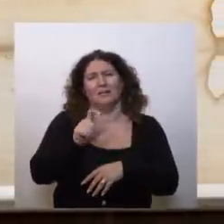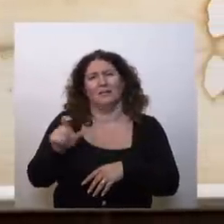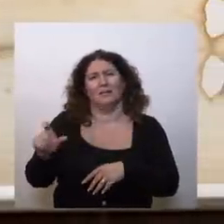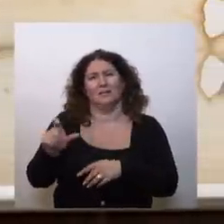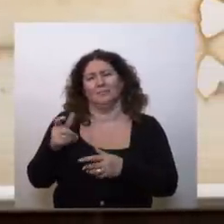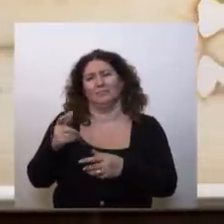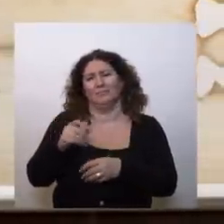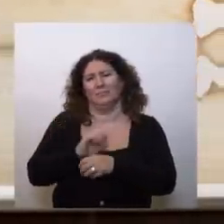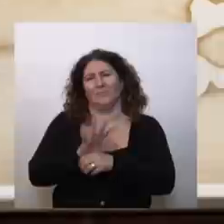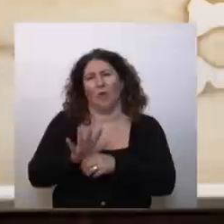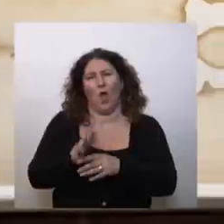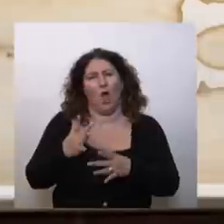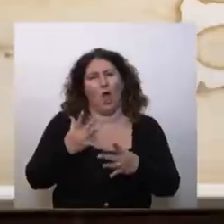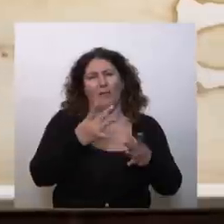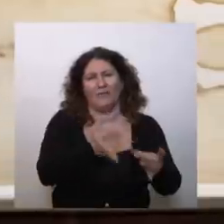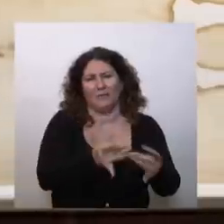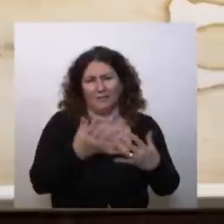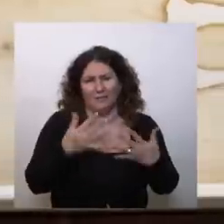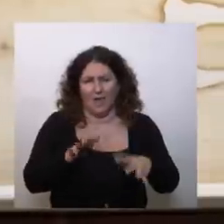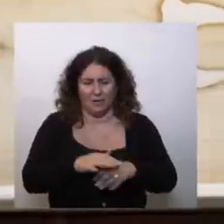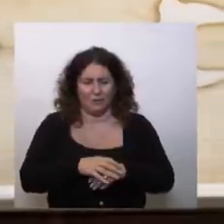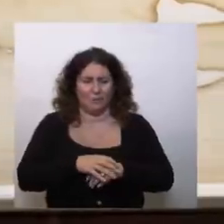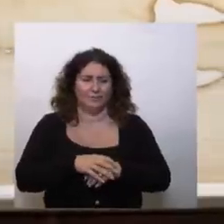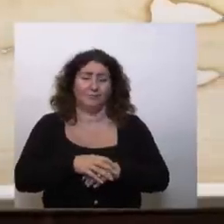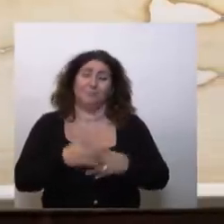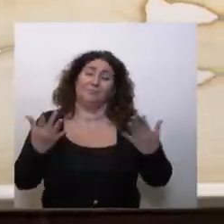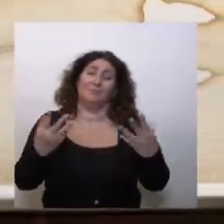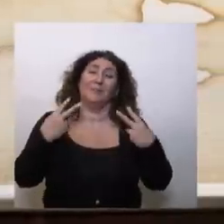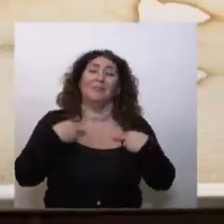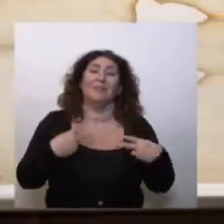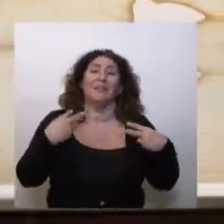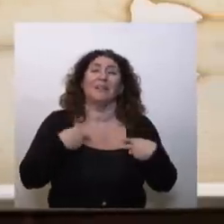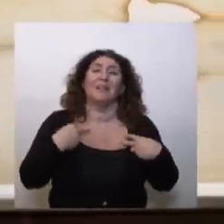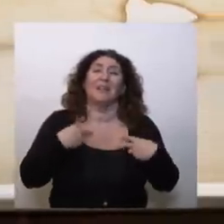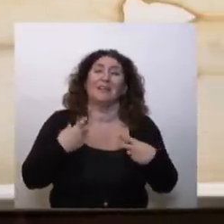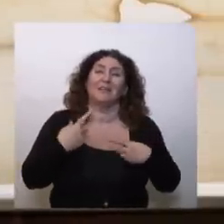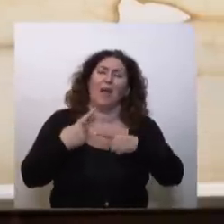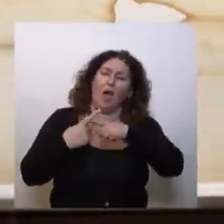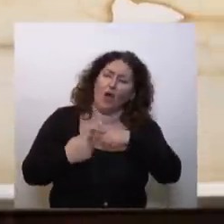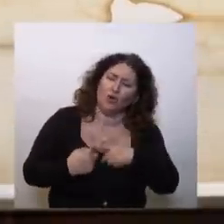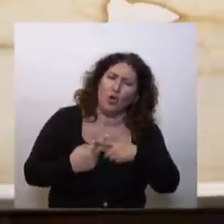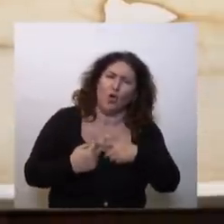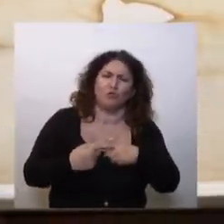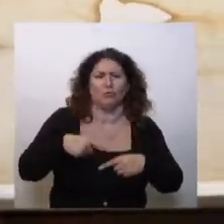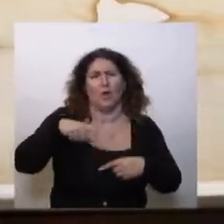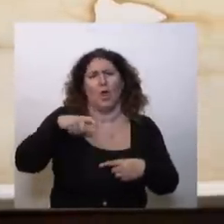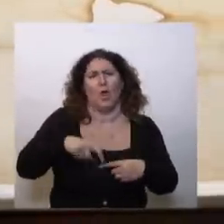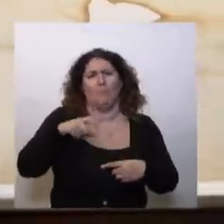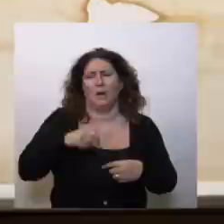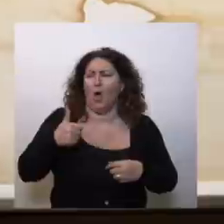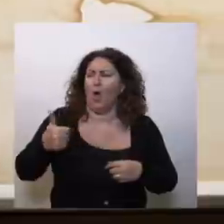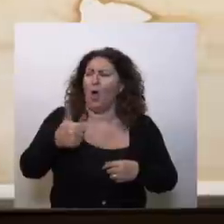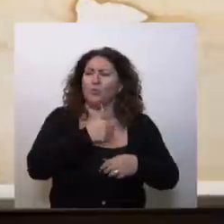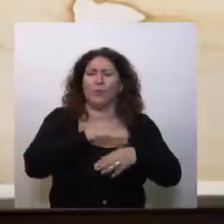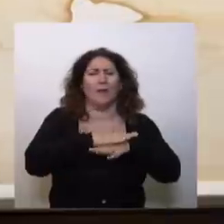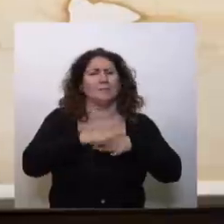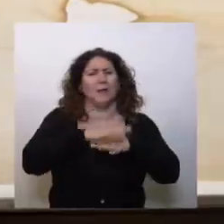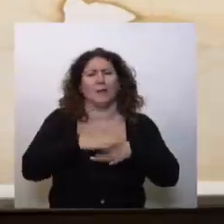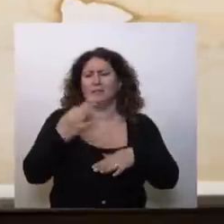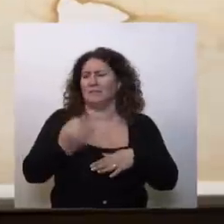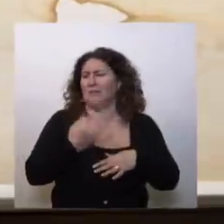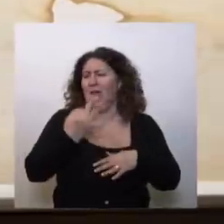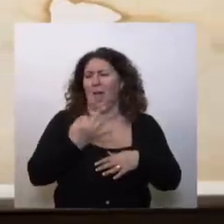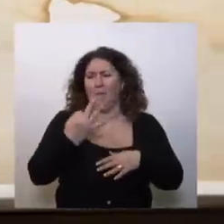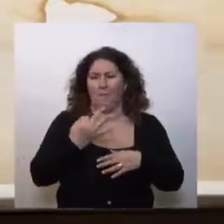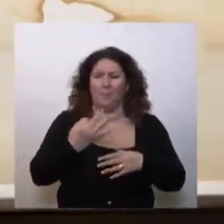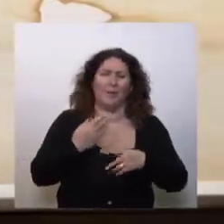coronavirus. Insomma, nella vita si sa che la croce è parte integrante dell'esperienza di ognuno.